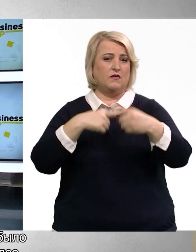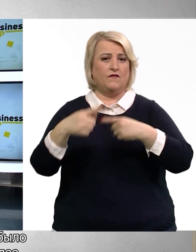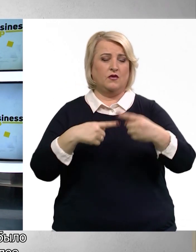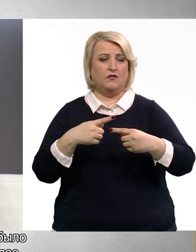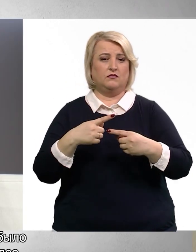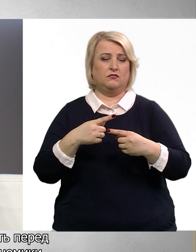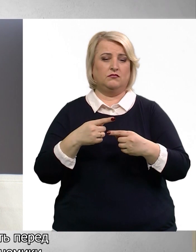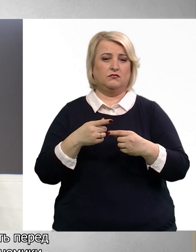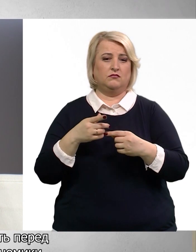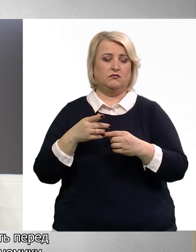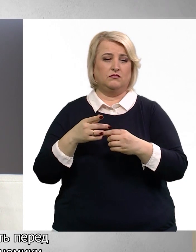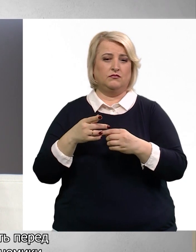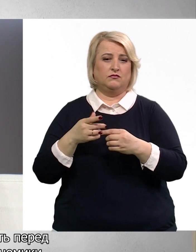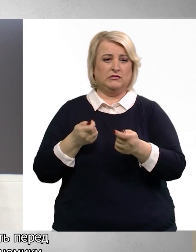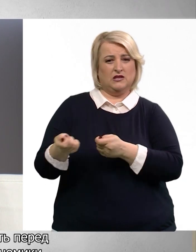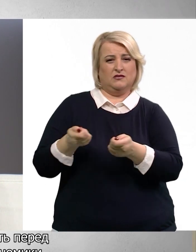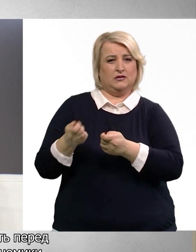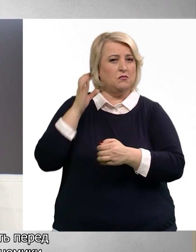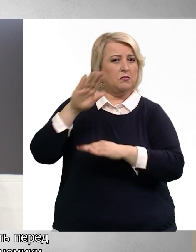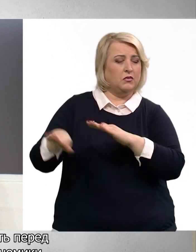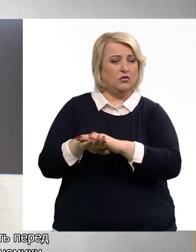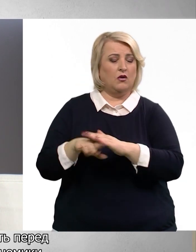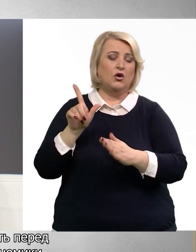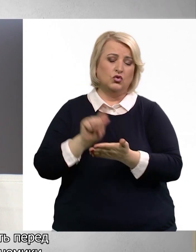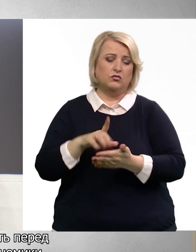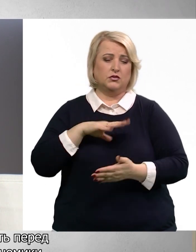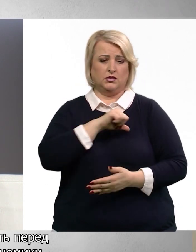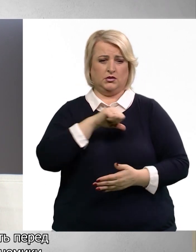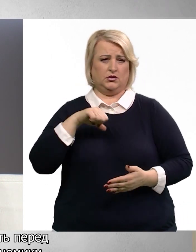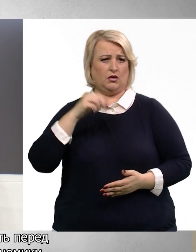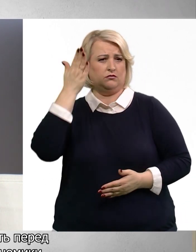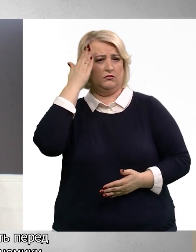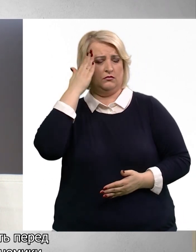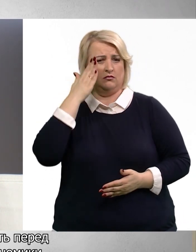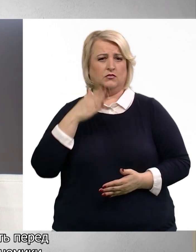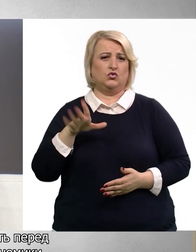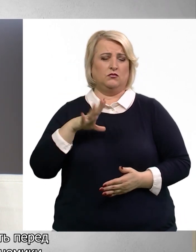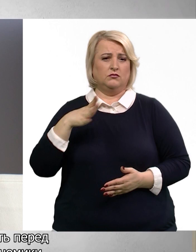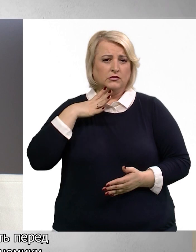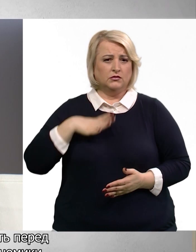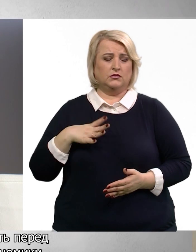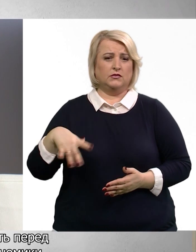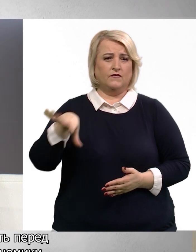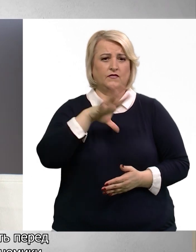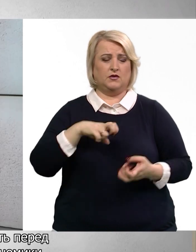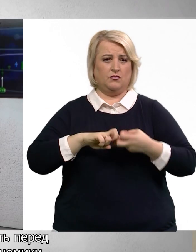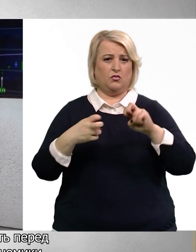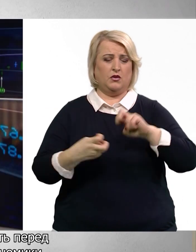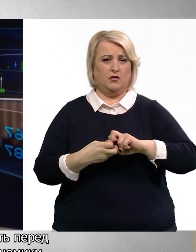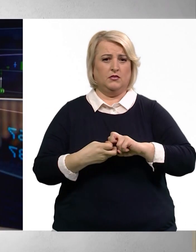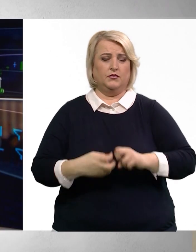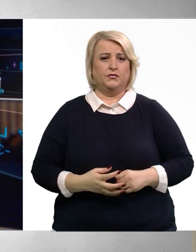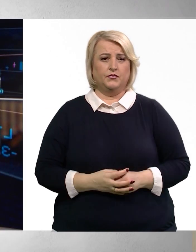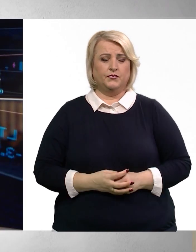ulterior ghidați, trebuie să fie singuri în stare să facă față tuturor provocărilor care sunt în economie. Cu siguranță o să vină.